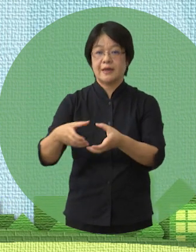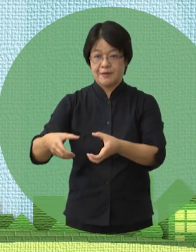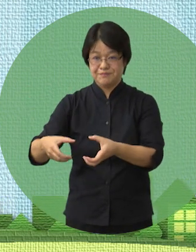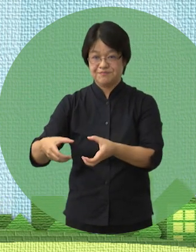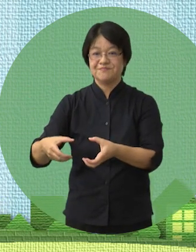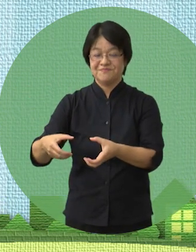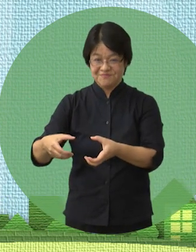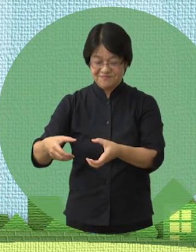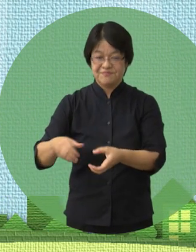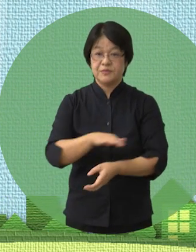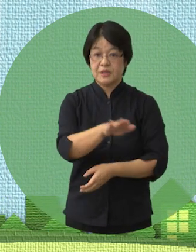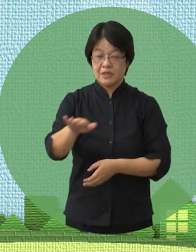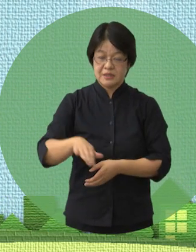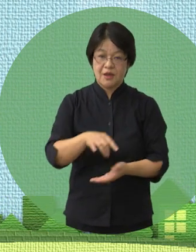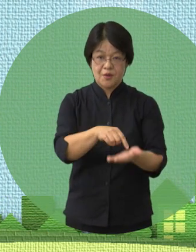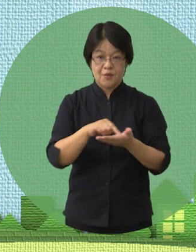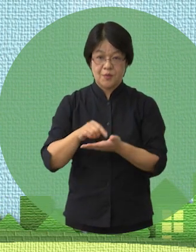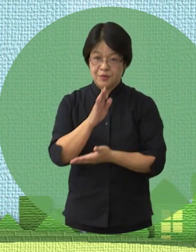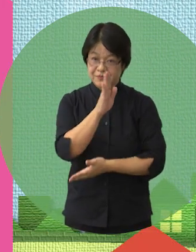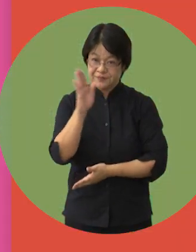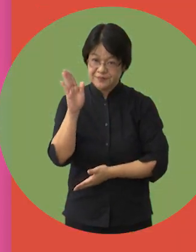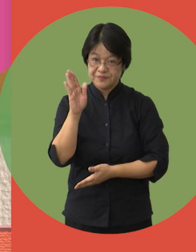。みんな応募してね。